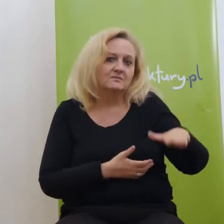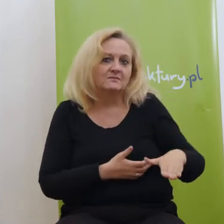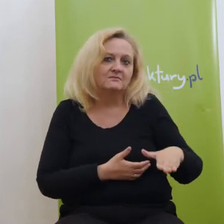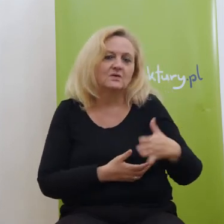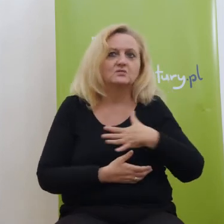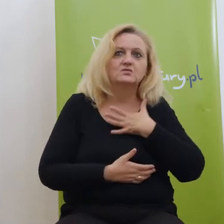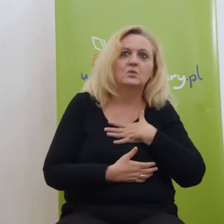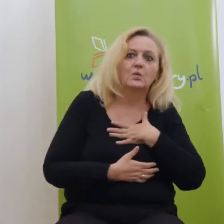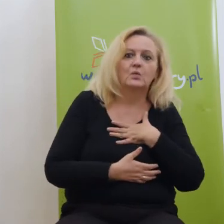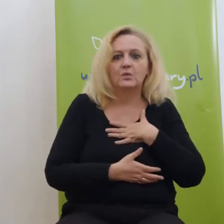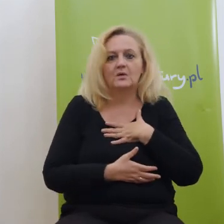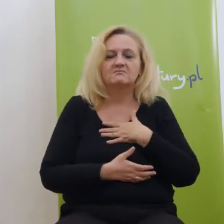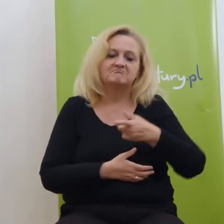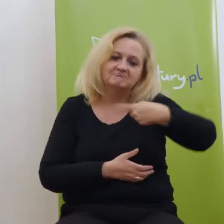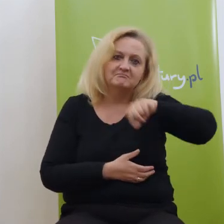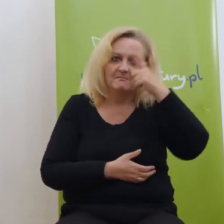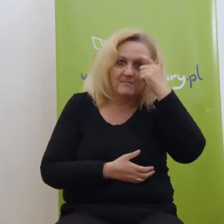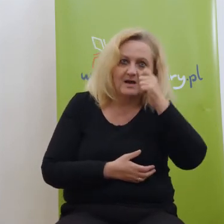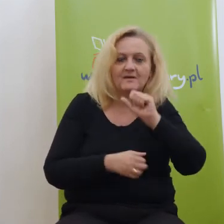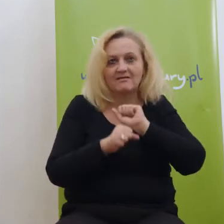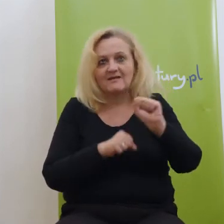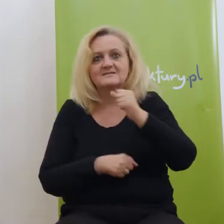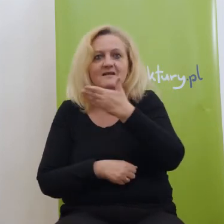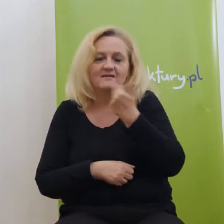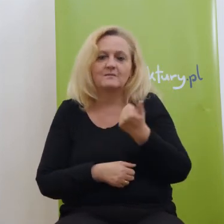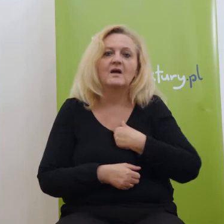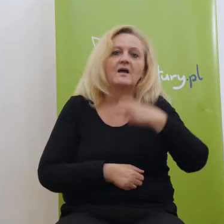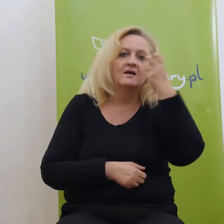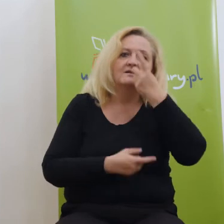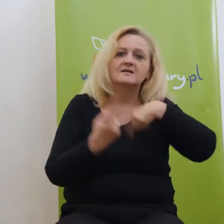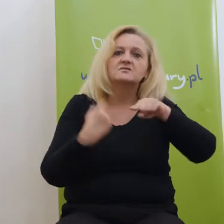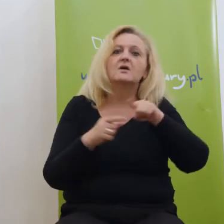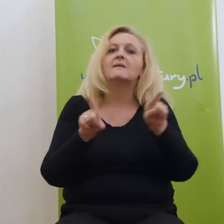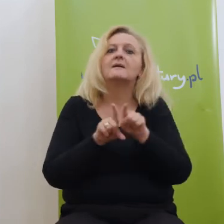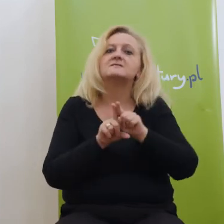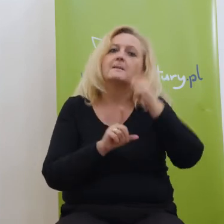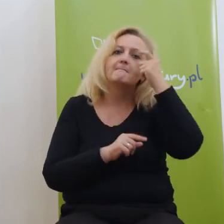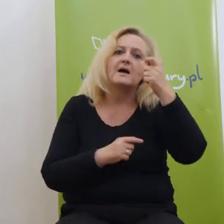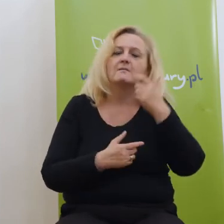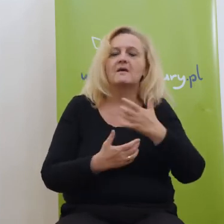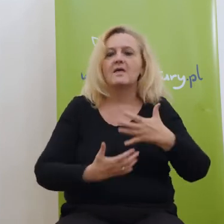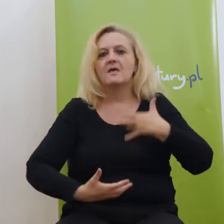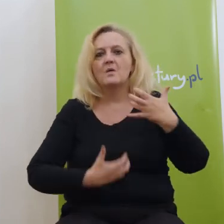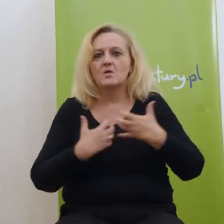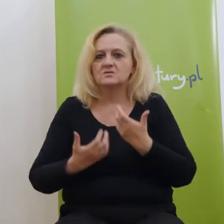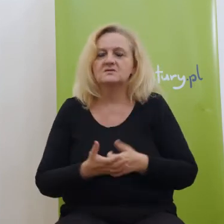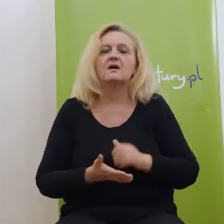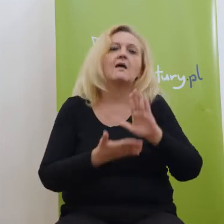nam się wydaje, czy pamiętamy, czy to jest nasza pamięć, czy nie. Interesowało mnie to też jako pamięć emocji, czy na